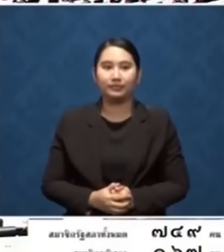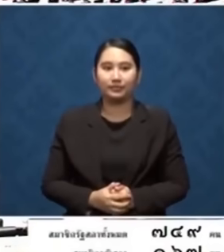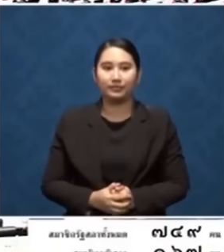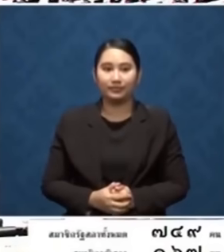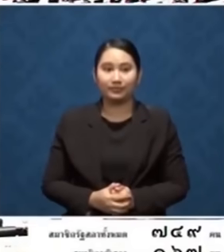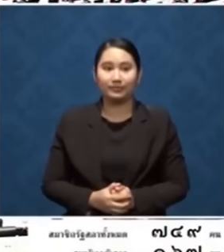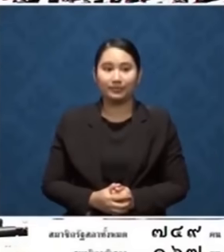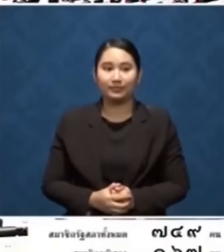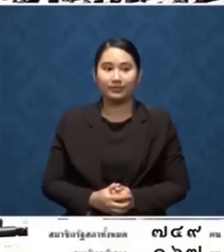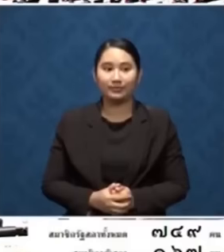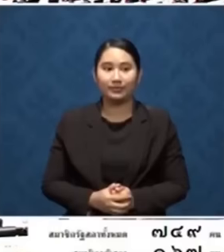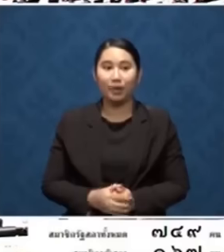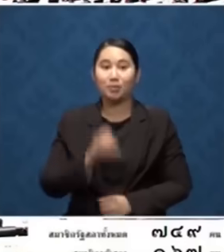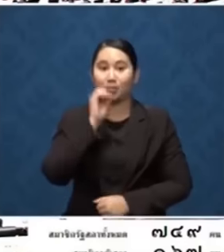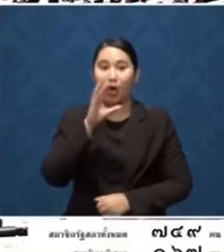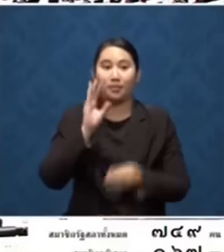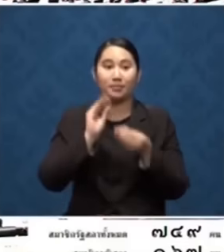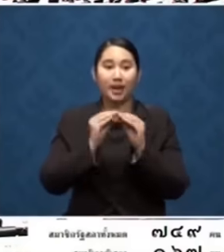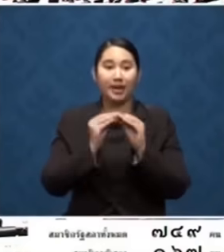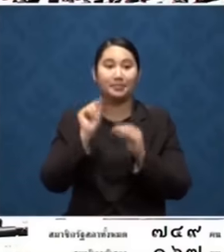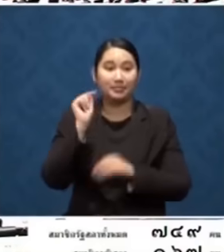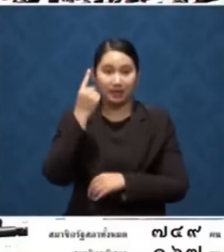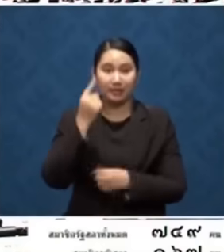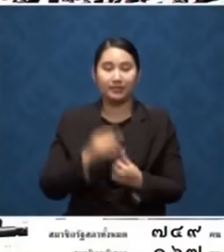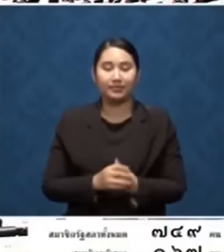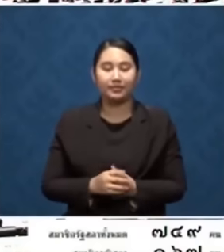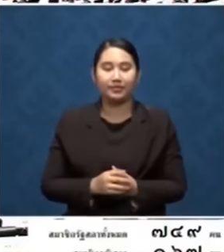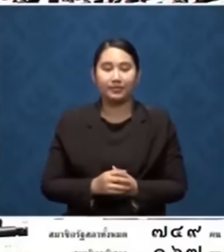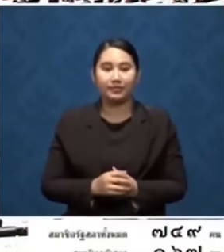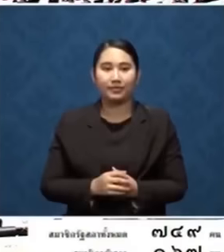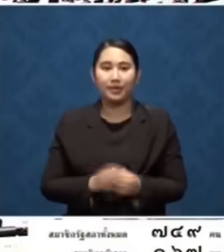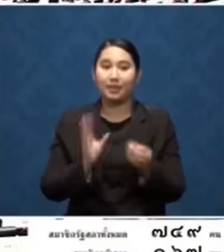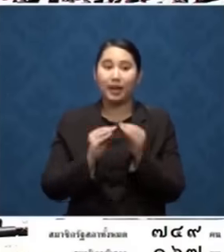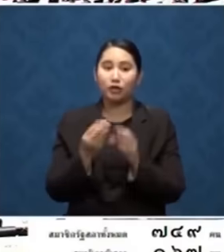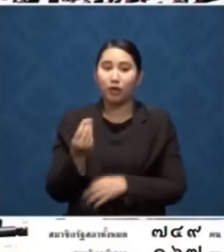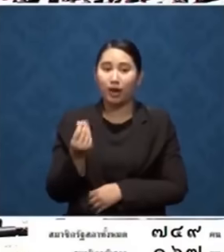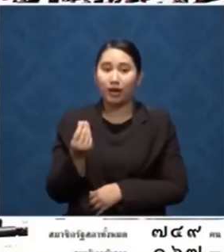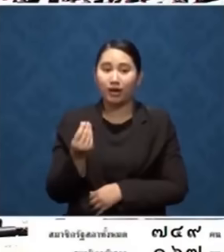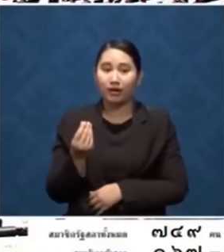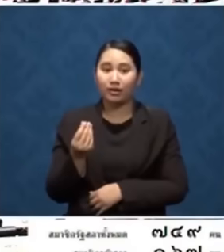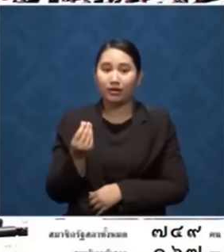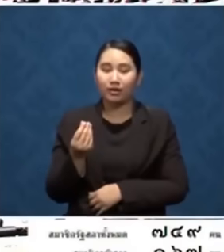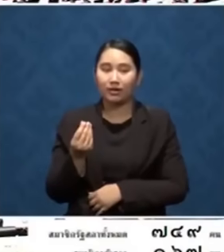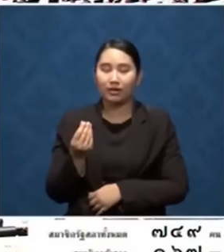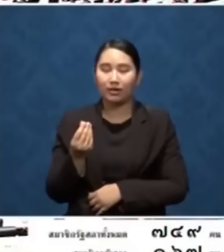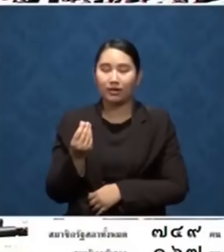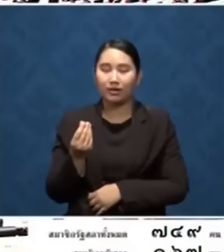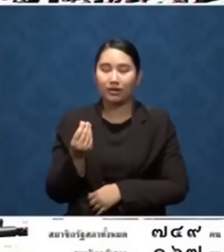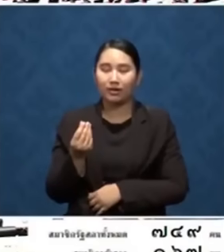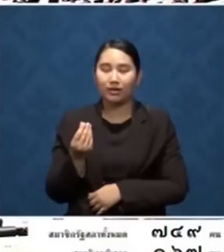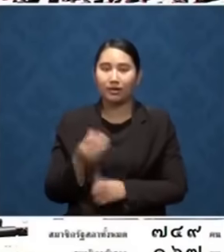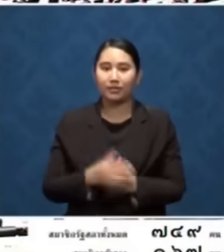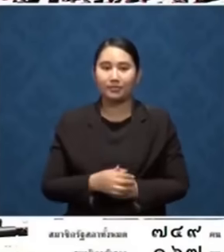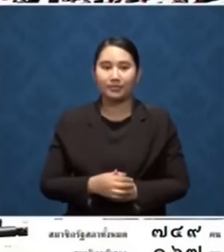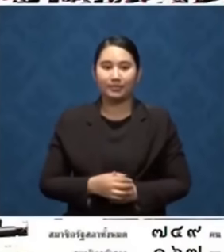มีหลักใหญ่ใจความเอ๊ะมีสิทธิ์ลงสมัครหรือเปล่ามาตรา 112อย่างผู้ชนะบอกถ้าท่านแก้ทั้งเออถ้าท่านไม่ไปแตะนะท่านก็เลยเป็น